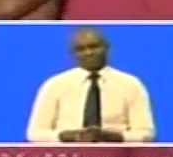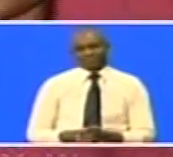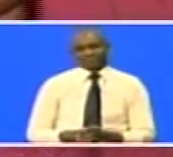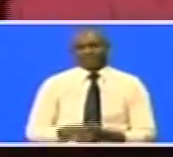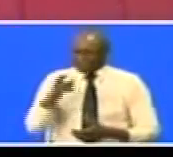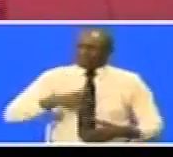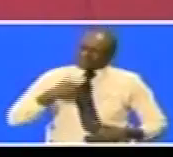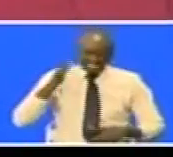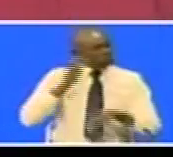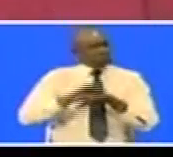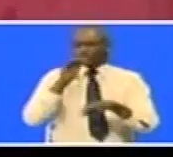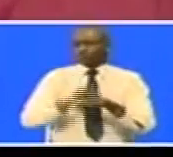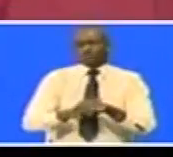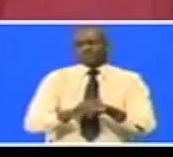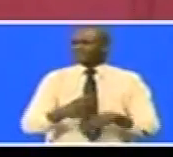Nimesikia vizuri.